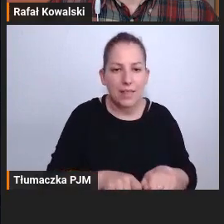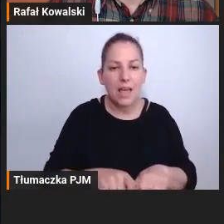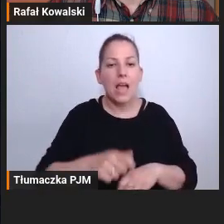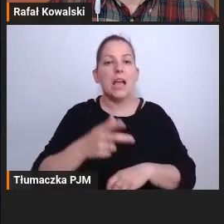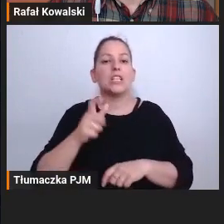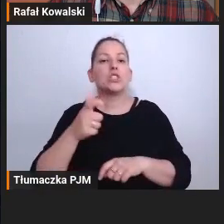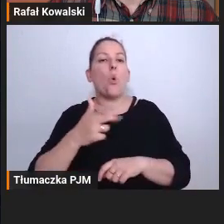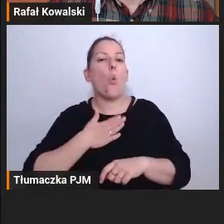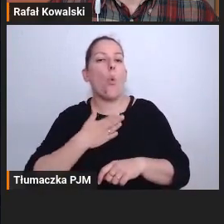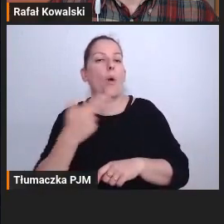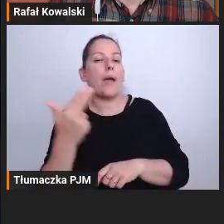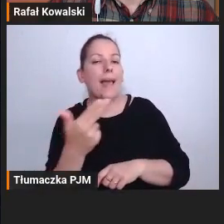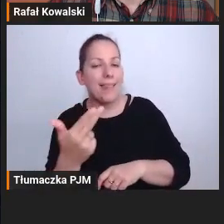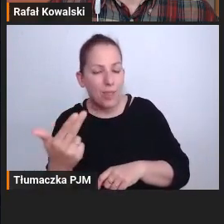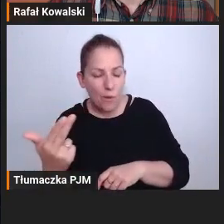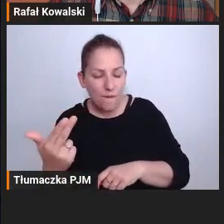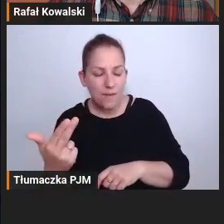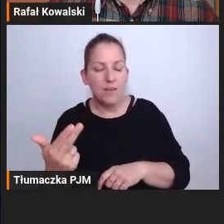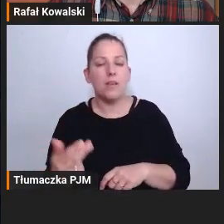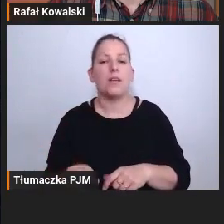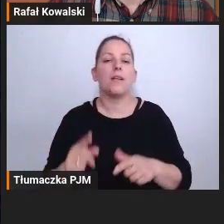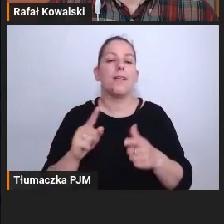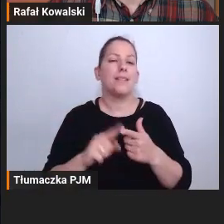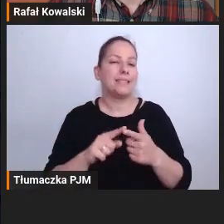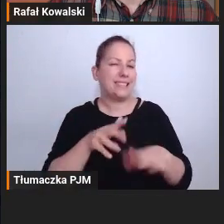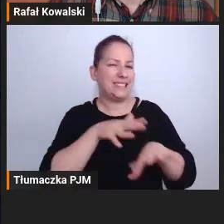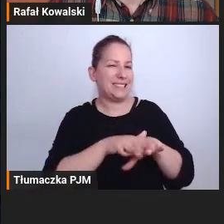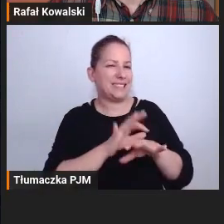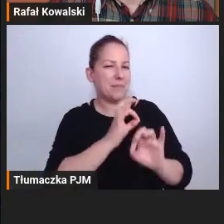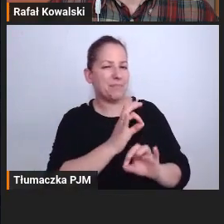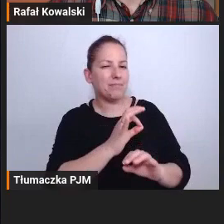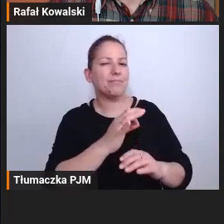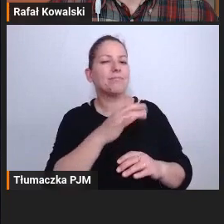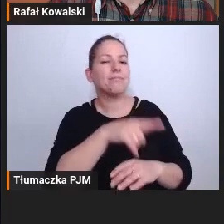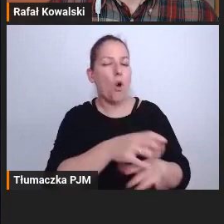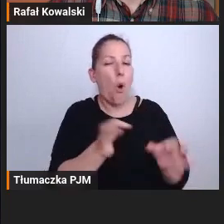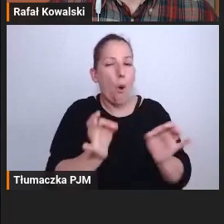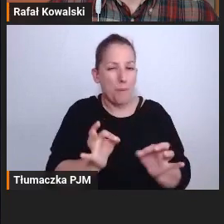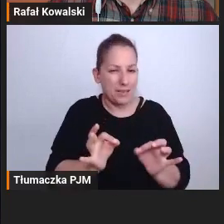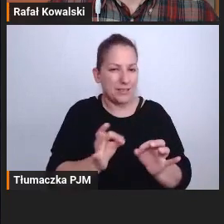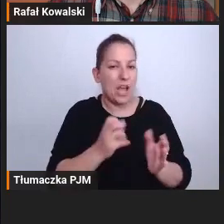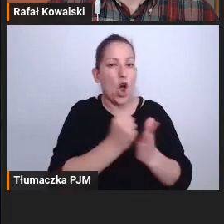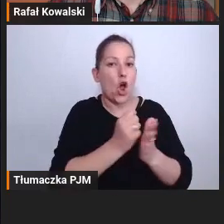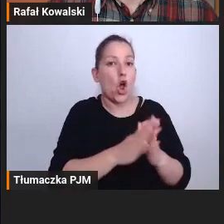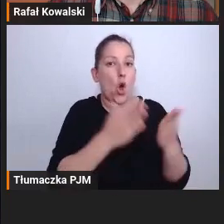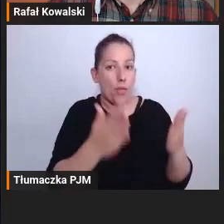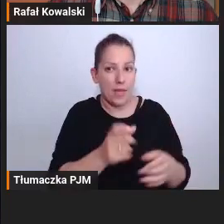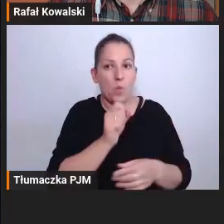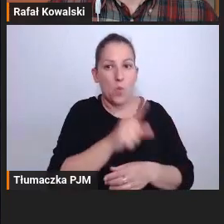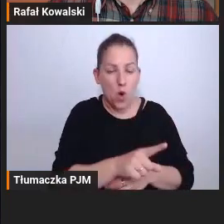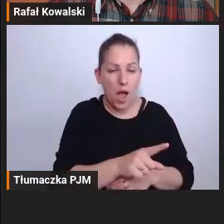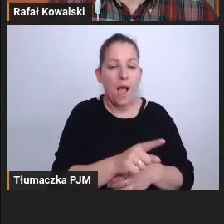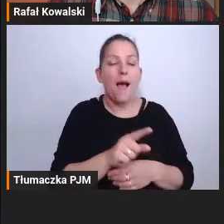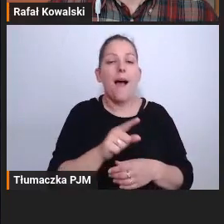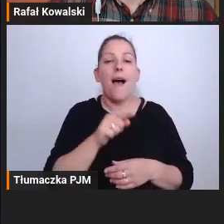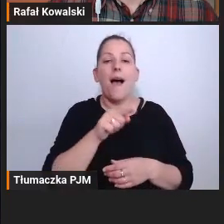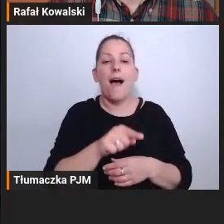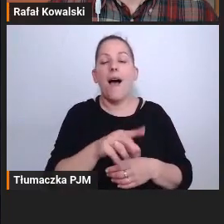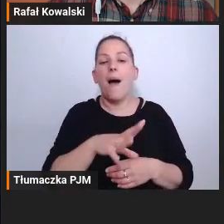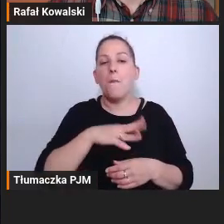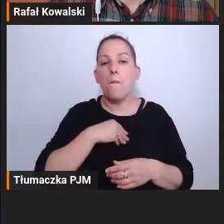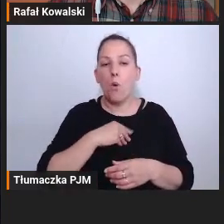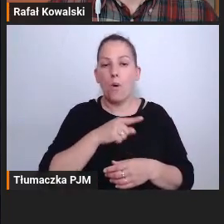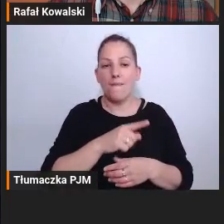weekendowy system czasu pracy. To są systemy czasu pracy, które obecnie są w kodeksie, natomiast one mogły